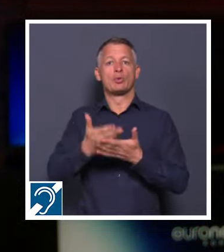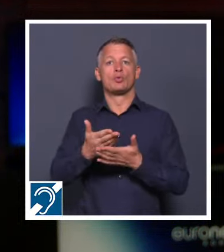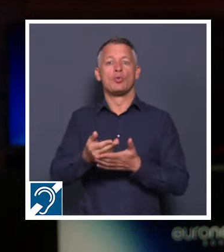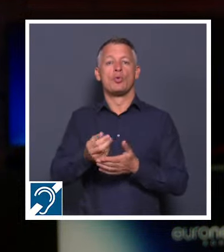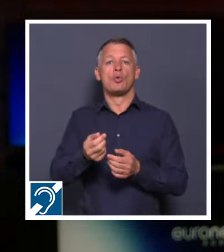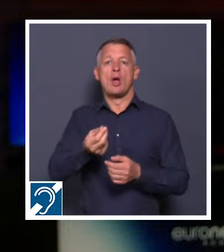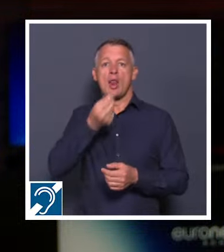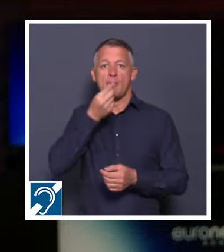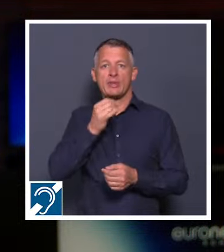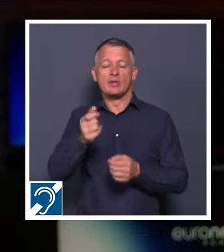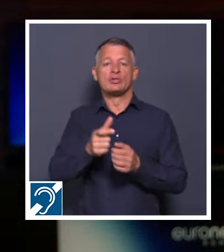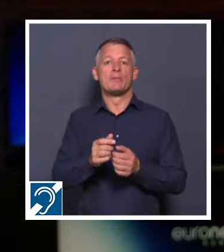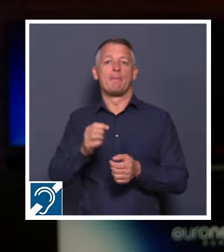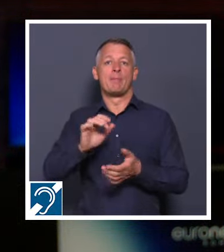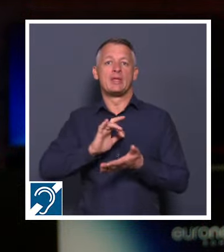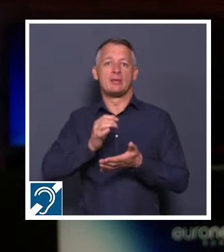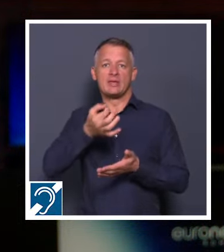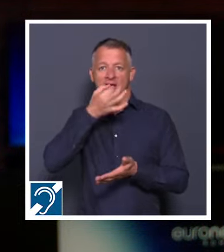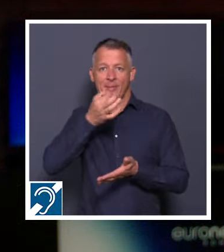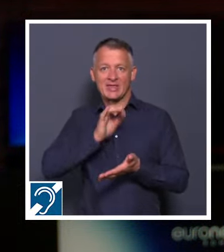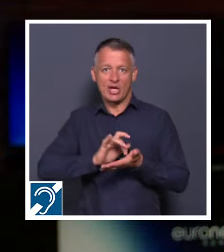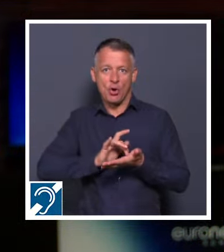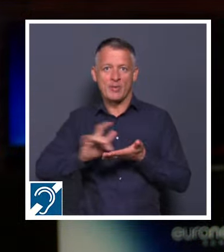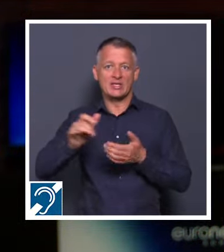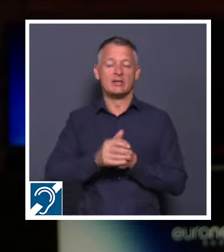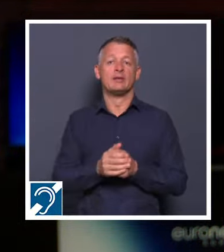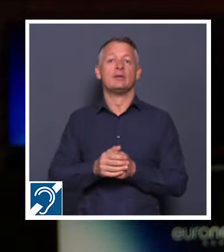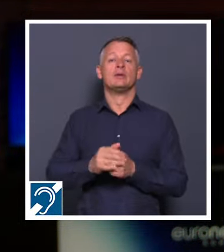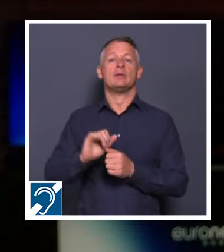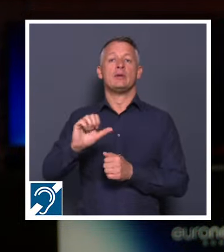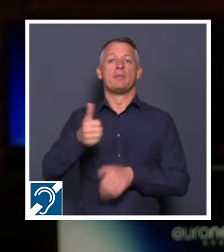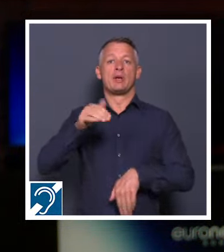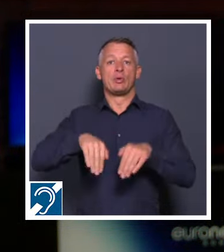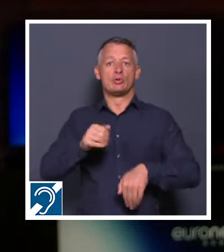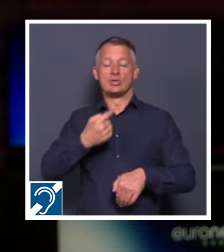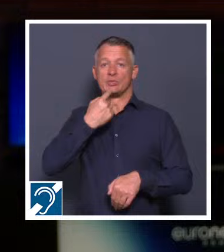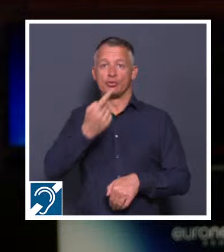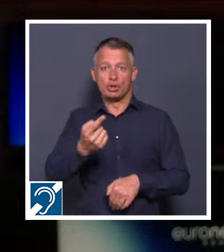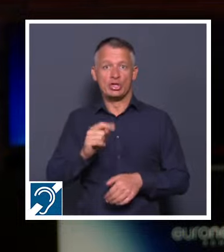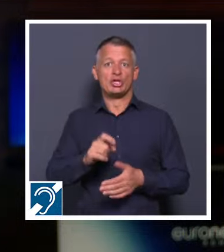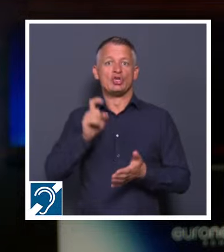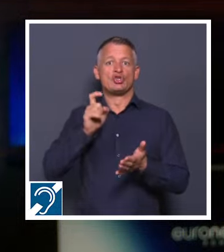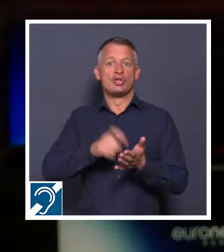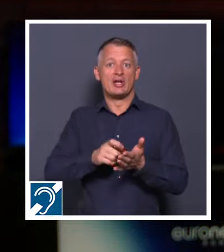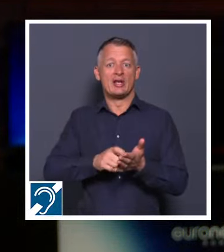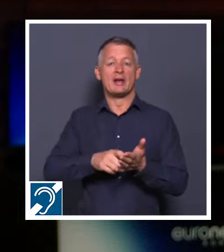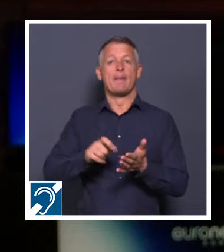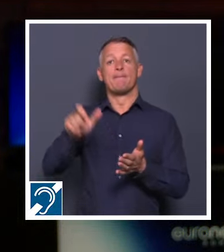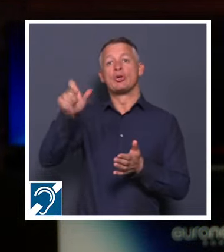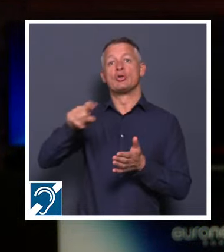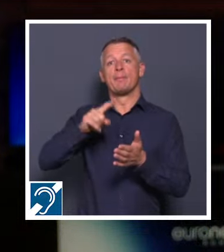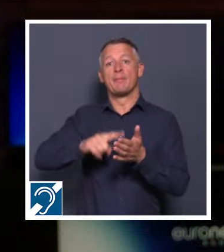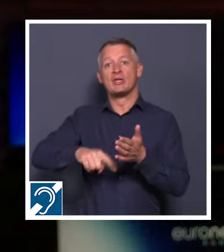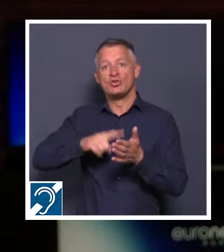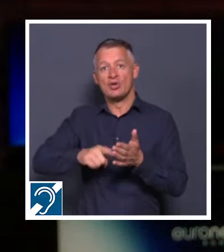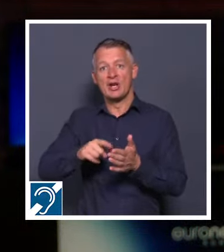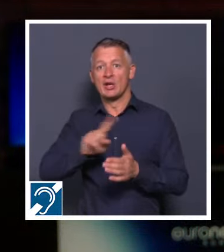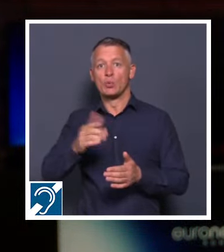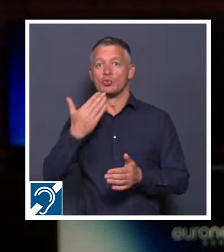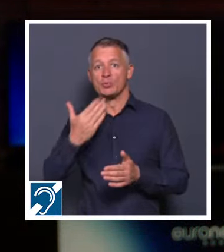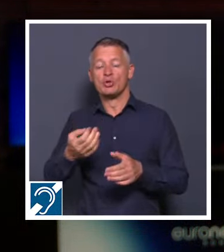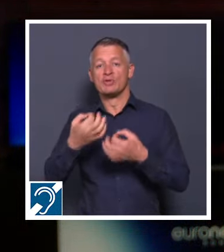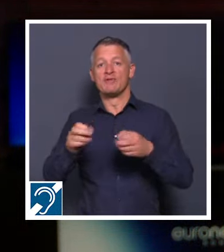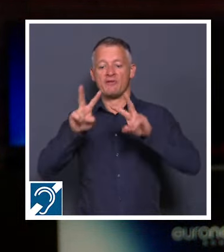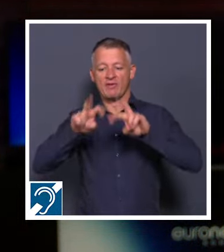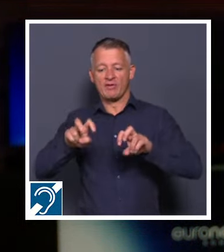medicamente compensate. De asemenea, premierul a anunțat că cererile pensionarilor nemulțumiți după recalculare vor fi verificate și toate vor primi un